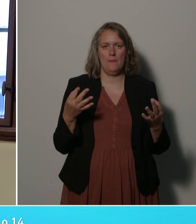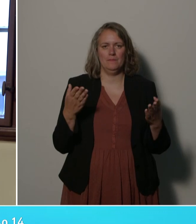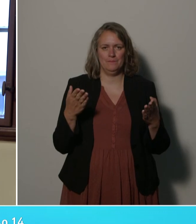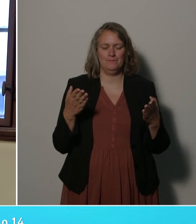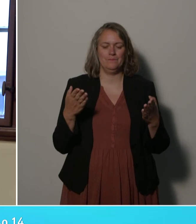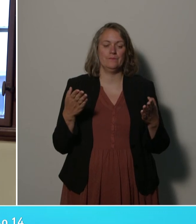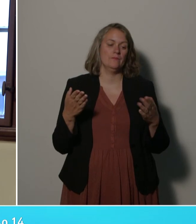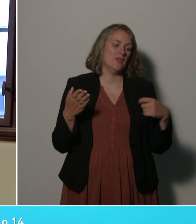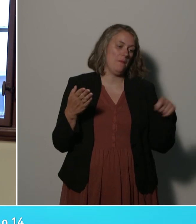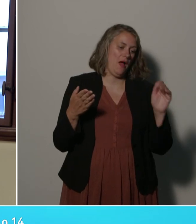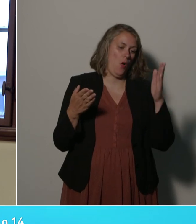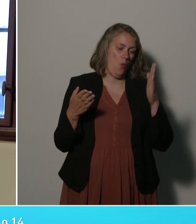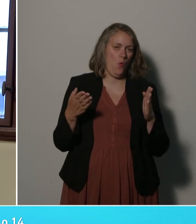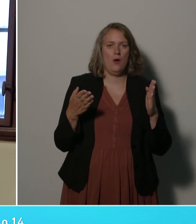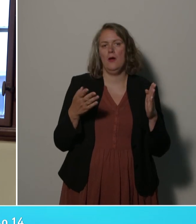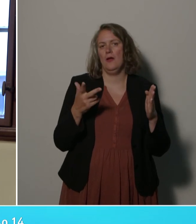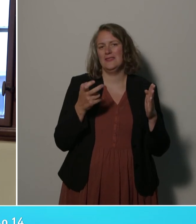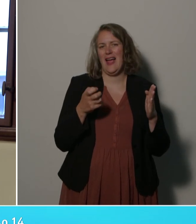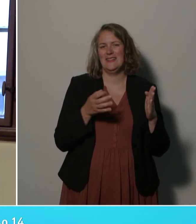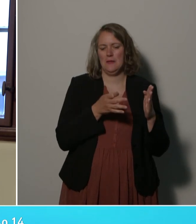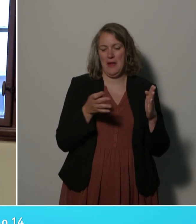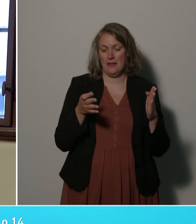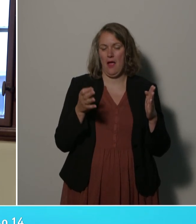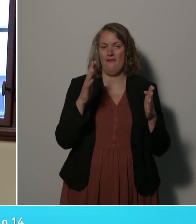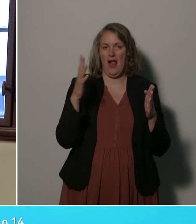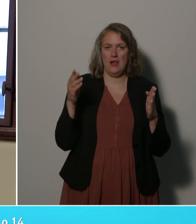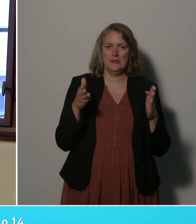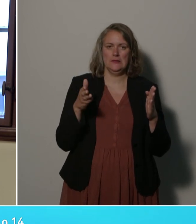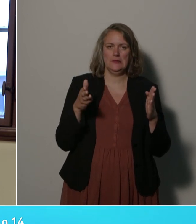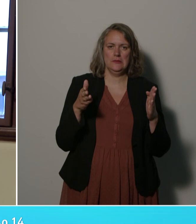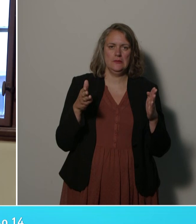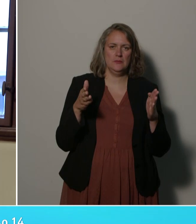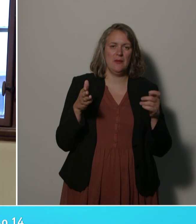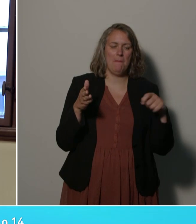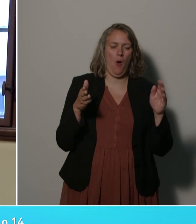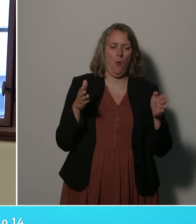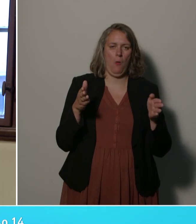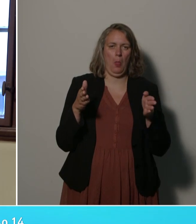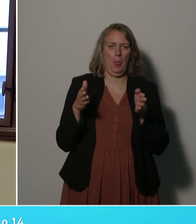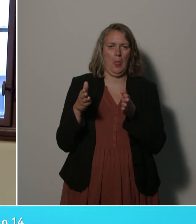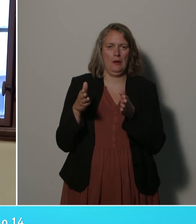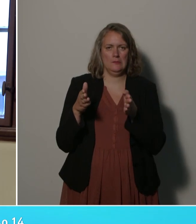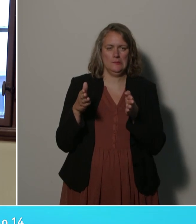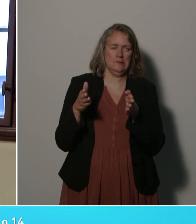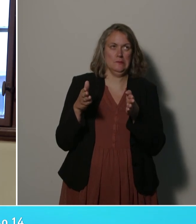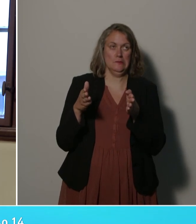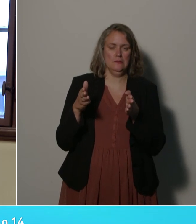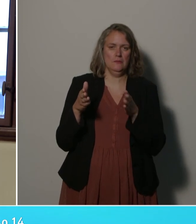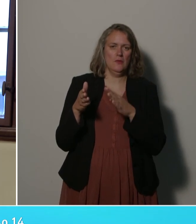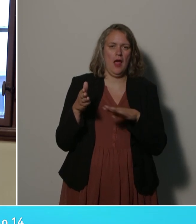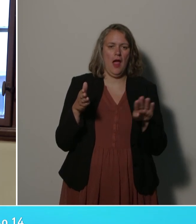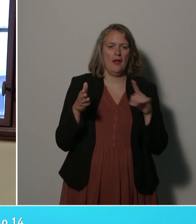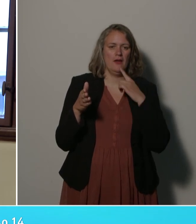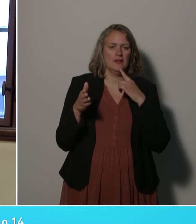dieser 30-Meter-Streifen, der tangiert dann eben doch das Wäldchen. Und da kann man auch nicht einfach